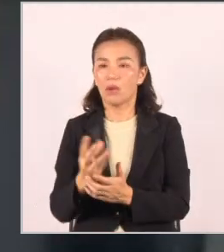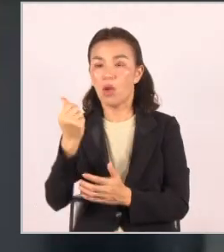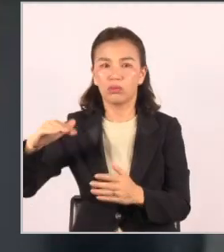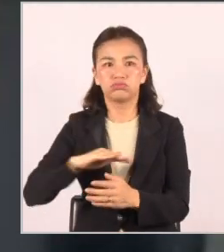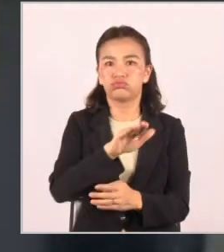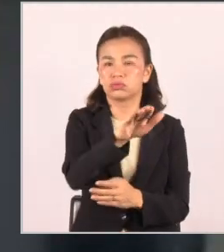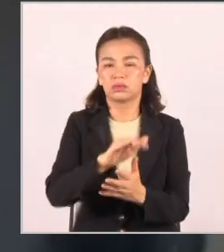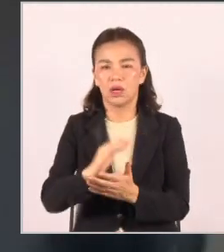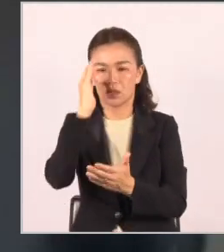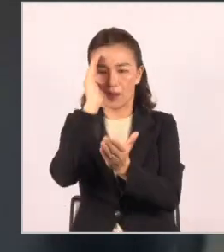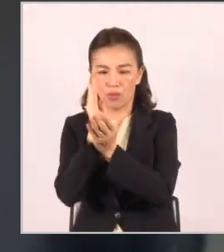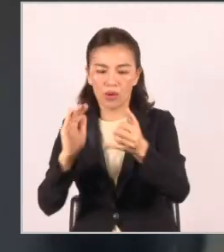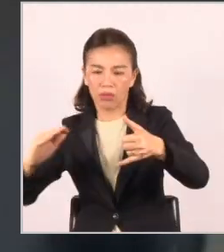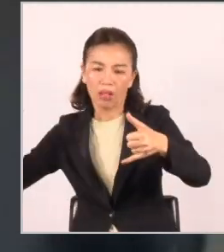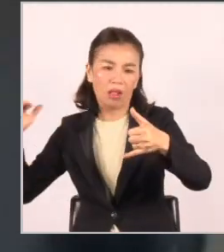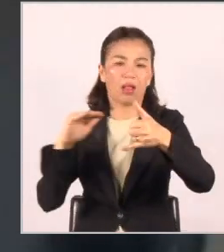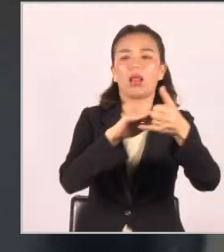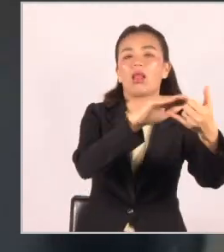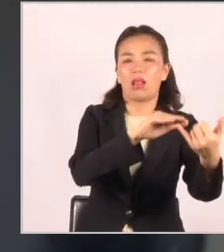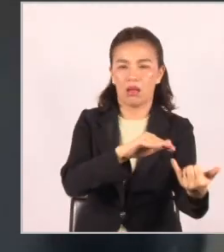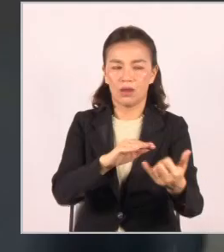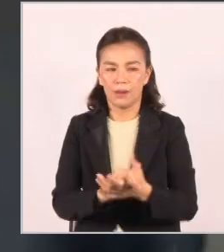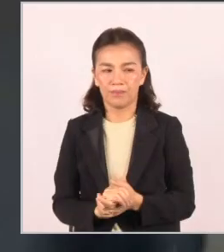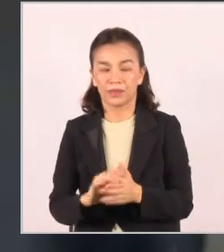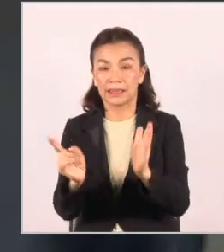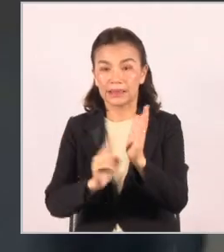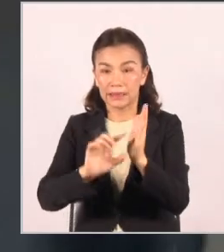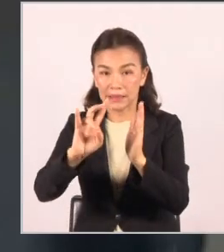ำรวจยืนกลางถนนชนเข้าไปค่ะ ครับ เหตุการณ์นี้เกิดขึ้น7มีนาคมนะคะ ค่ะ